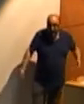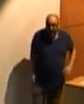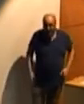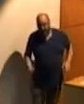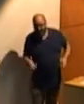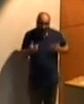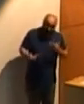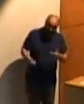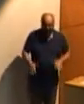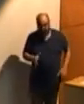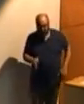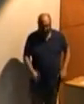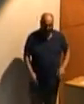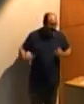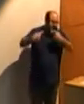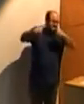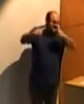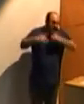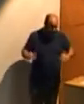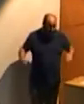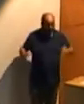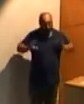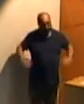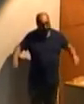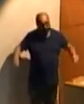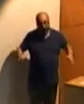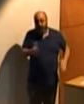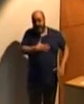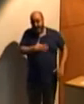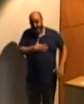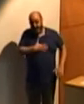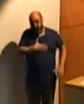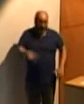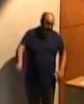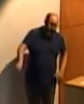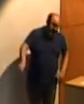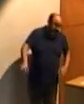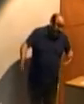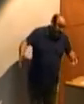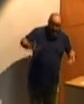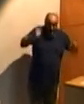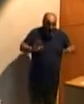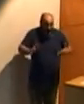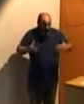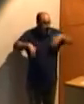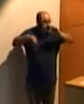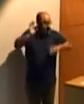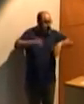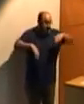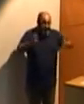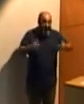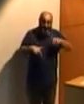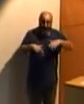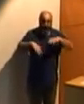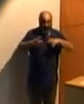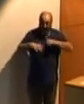va ça va pas on s'engueule ou pas en scène ou pas c'est comme ça et des fois c'est